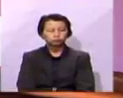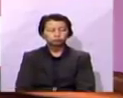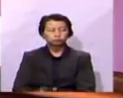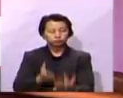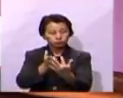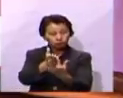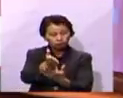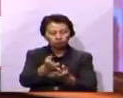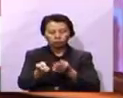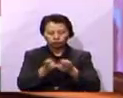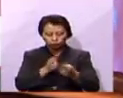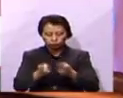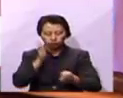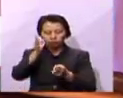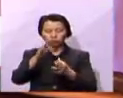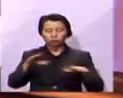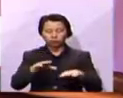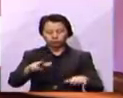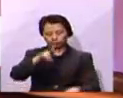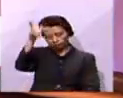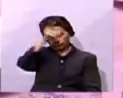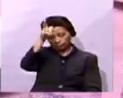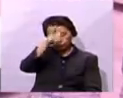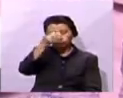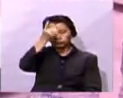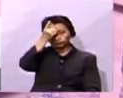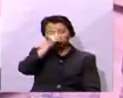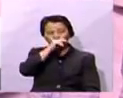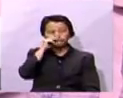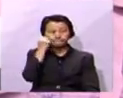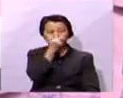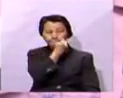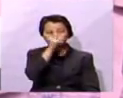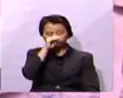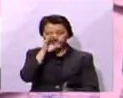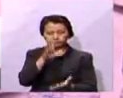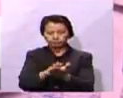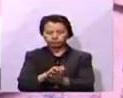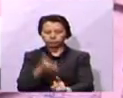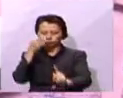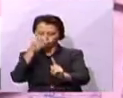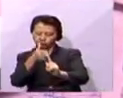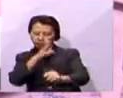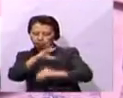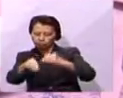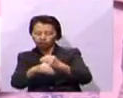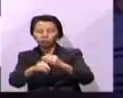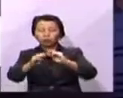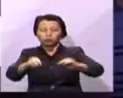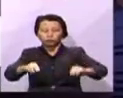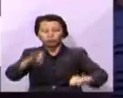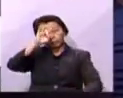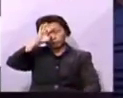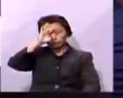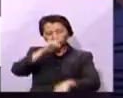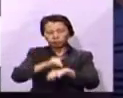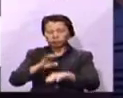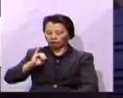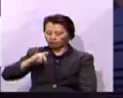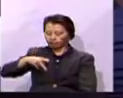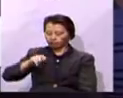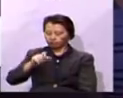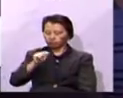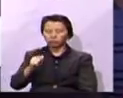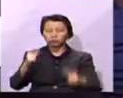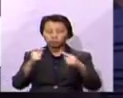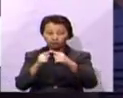Menerusi beberapa usaha yang akan dilakukan kerajaan, Datuk Seri Najib yakin sasaran menambah bilangan pelajar India di IPTA